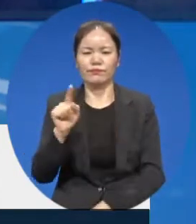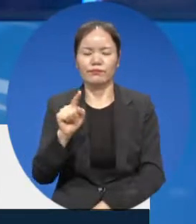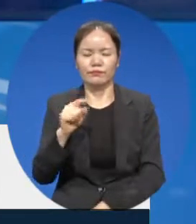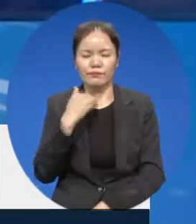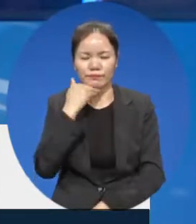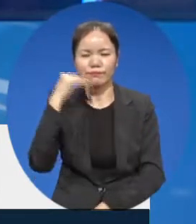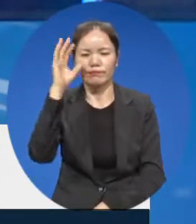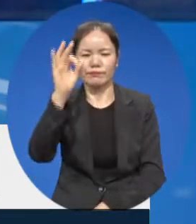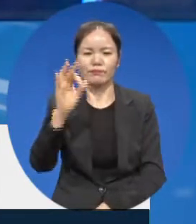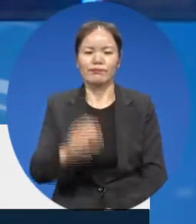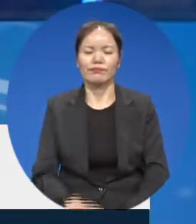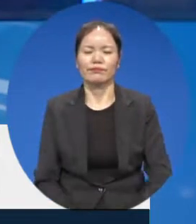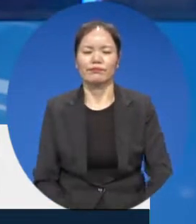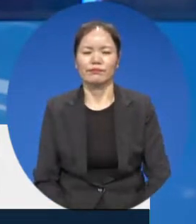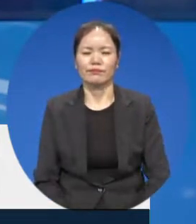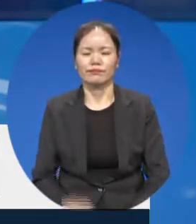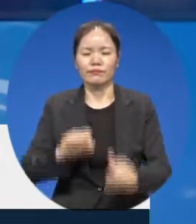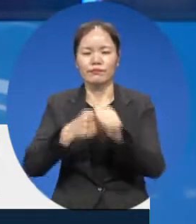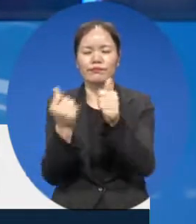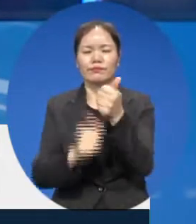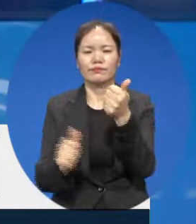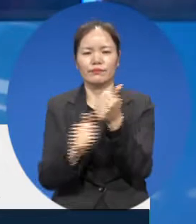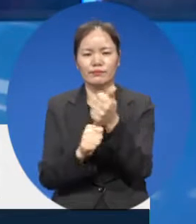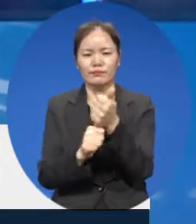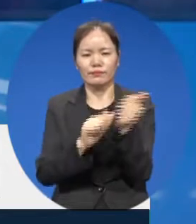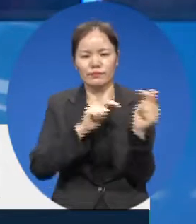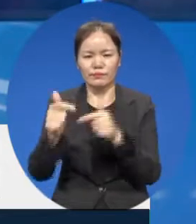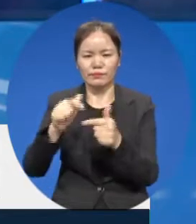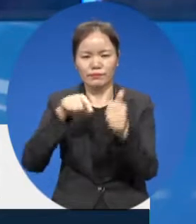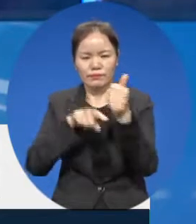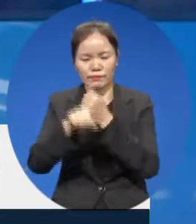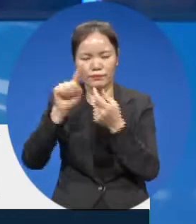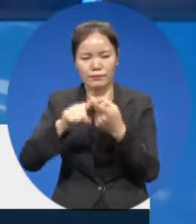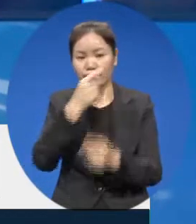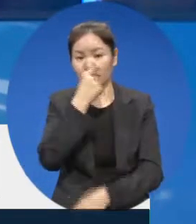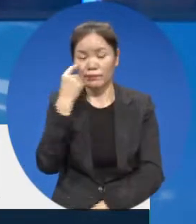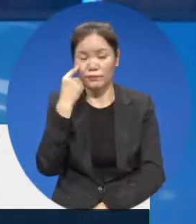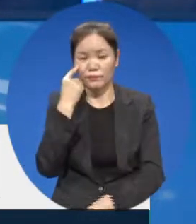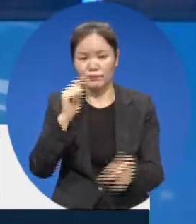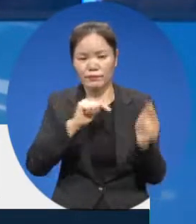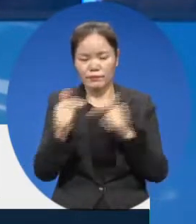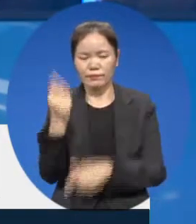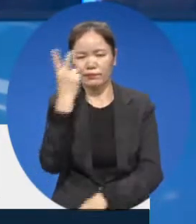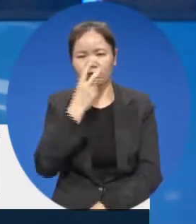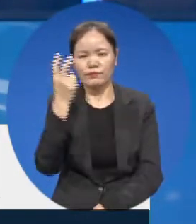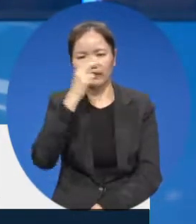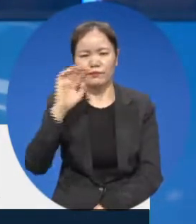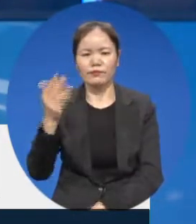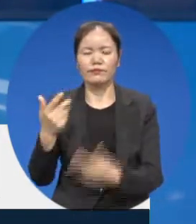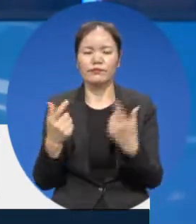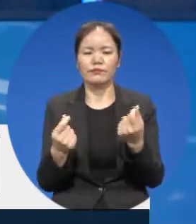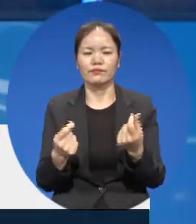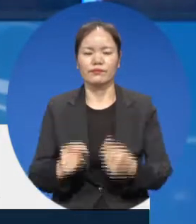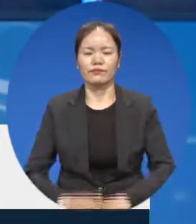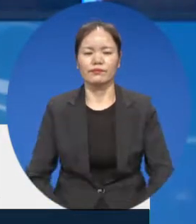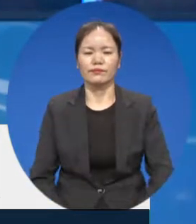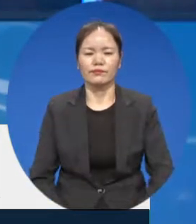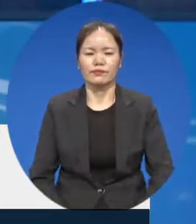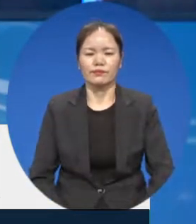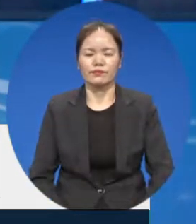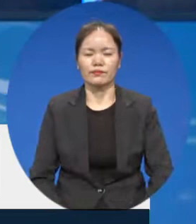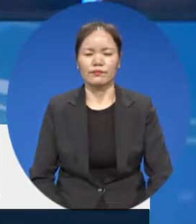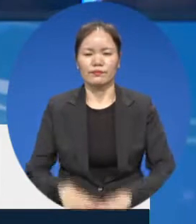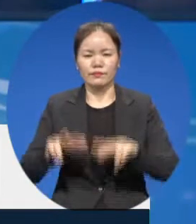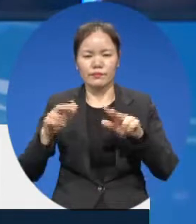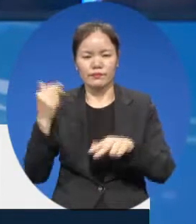봐야 되겠죠 그리고 이제 징계위원회에 올라온 여러가지 징계사유 들에 대한 증거들을 이런 부분들 아마 검토하게 될 걸로 보입니다 그래서 아직까지 어떤